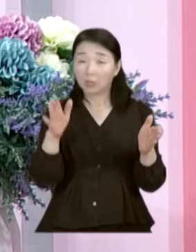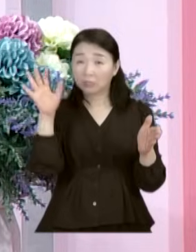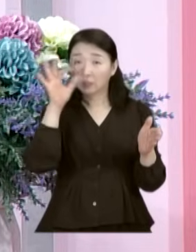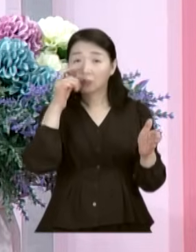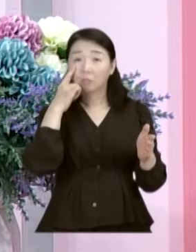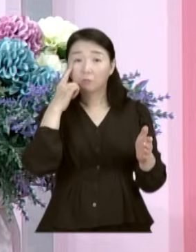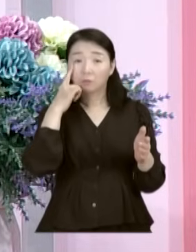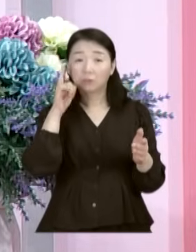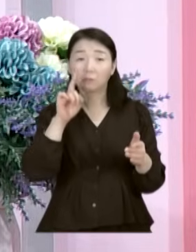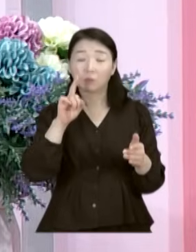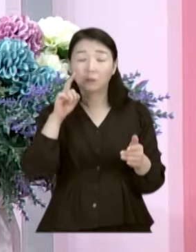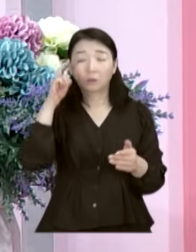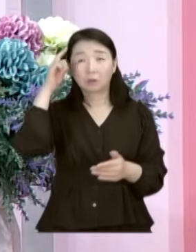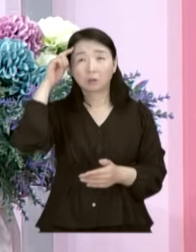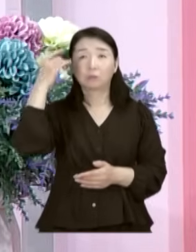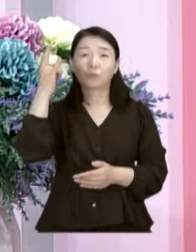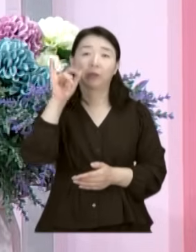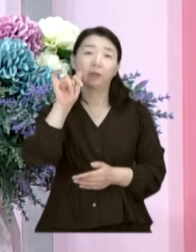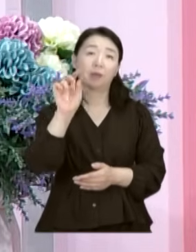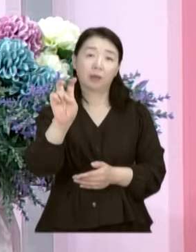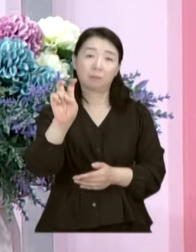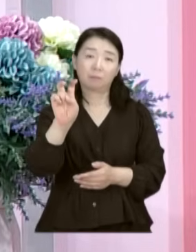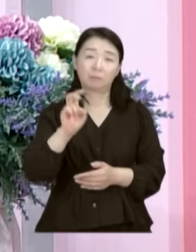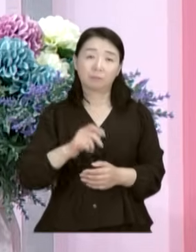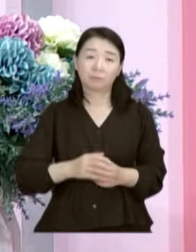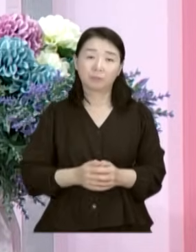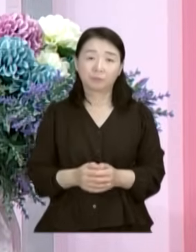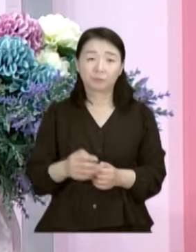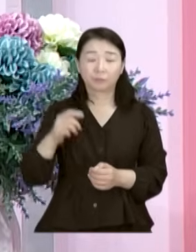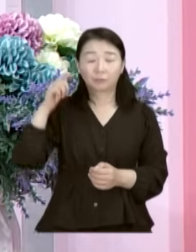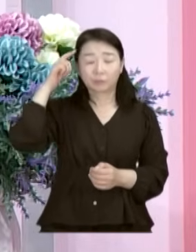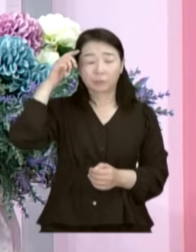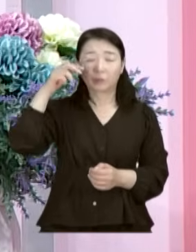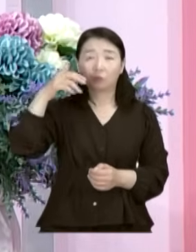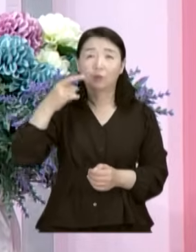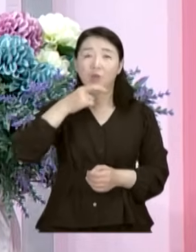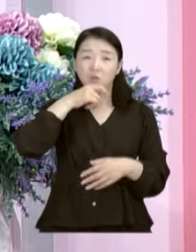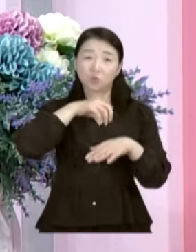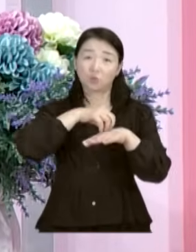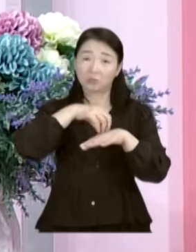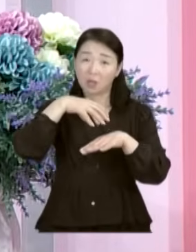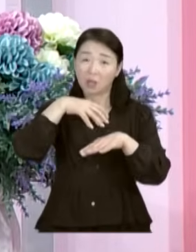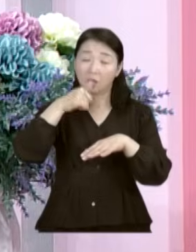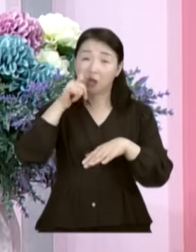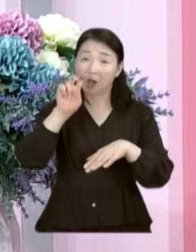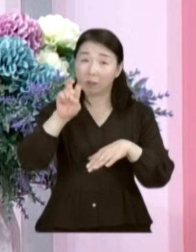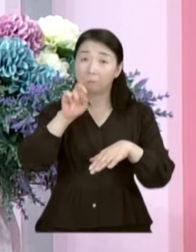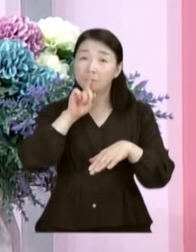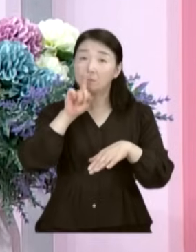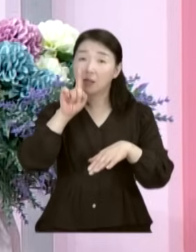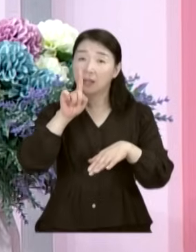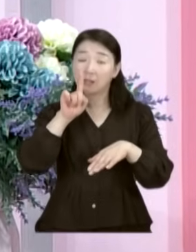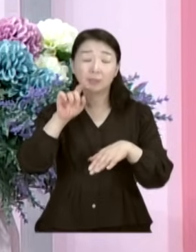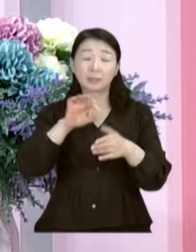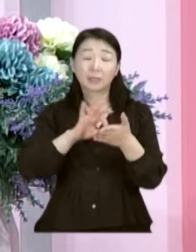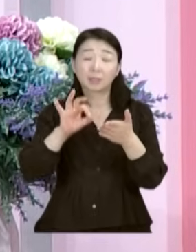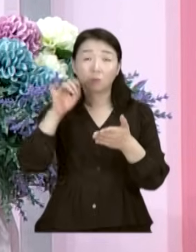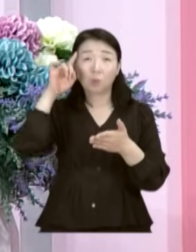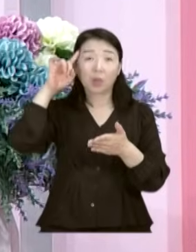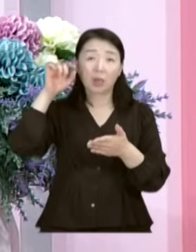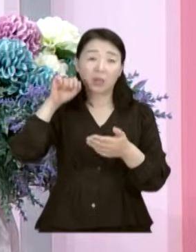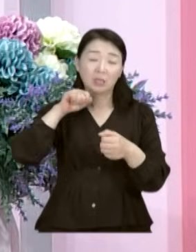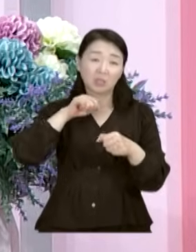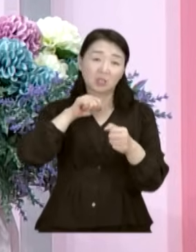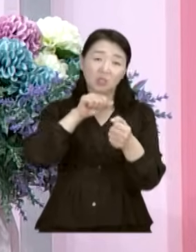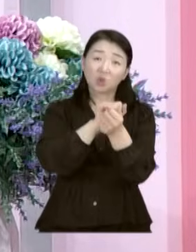동안 찾아보니까 이게 내 암이라고 뇌종양이더라고요 뇌는 뇌암이란 단어를 안